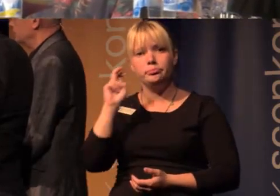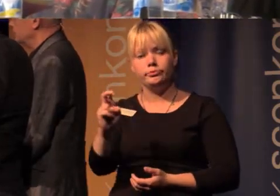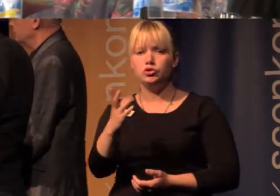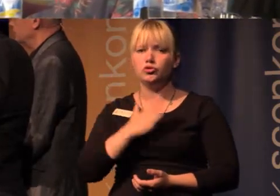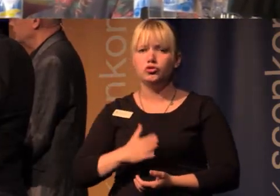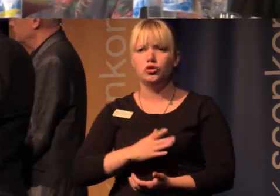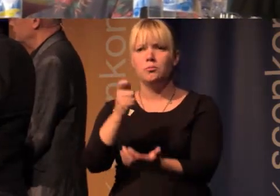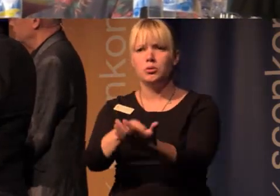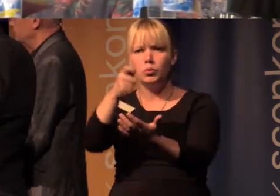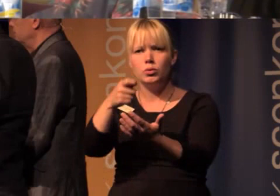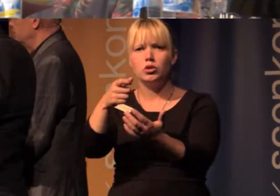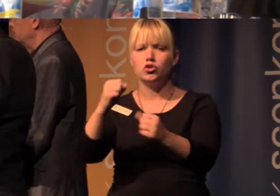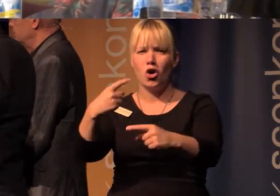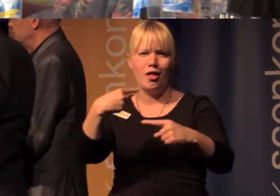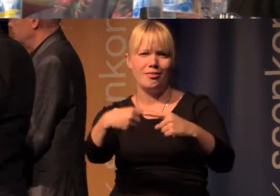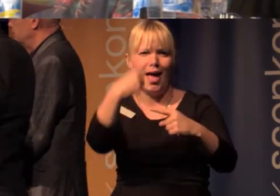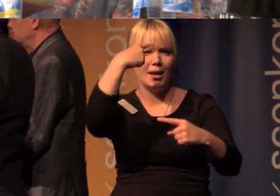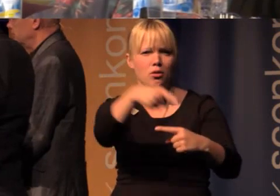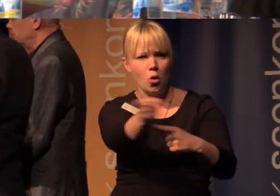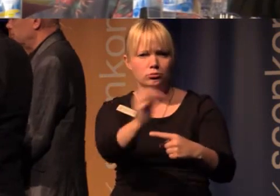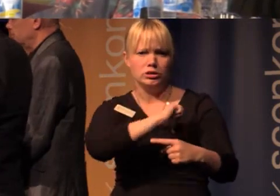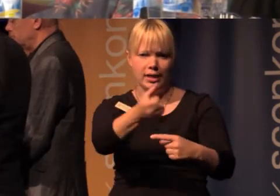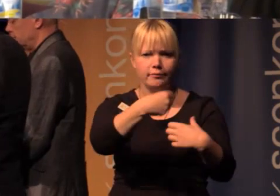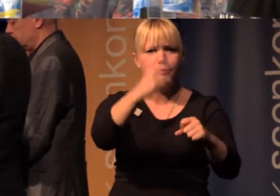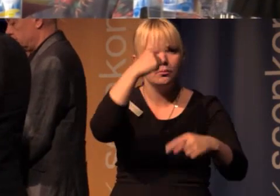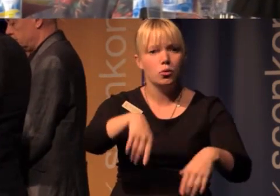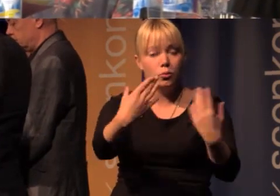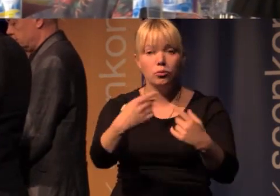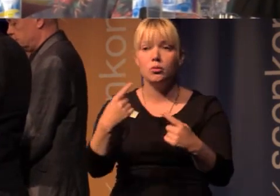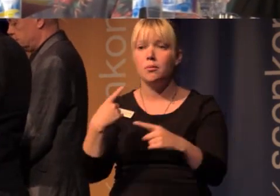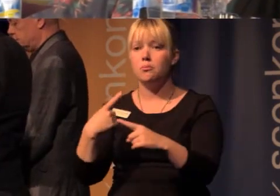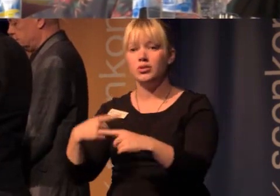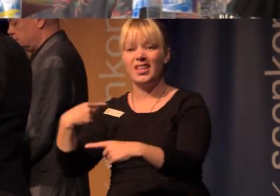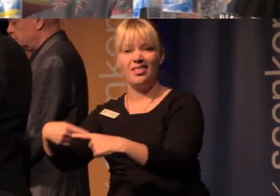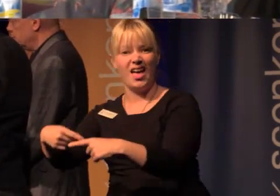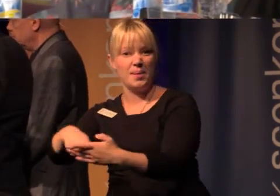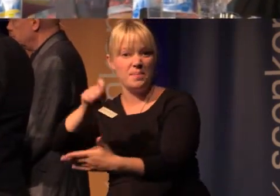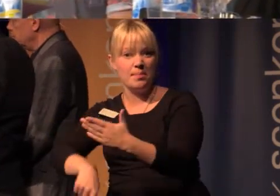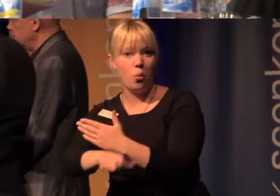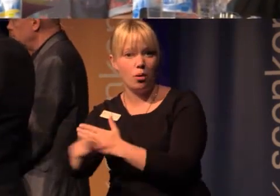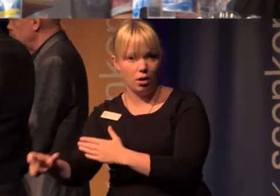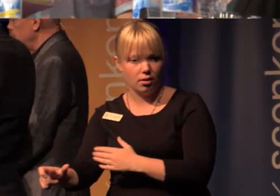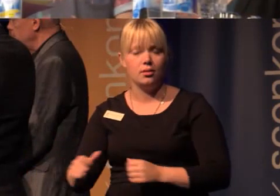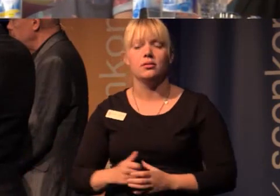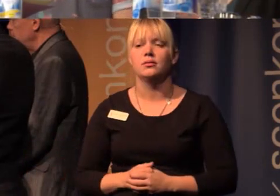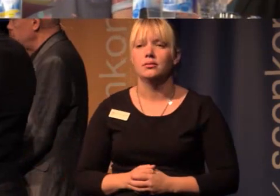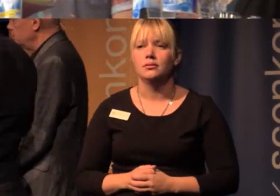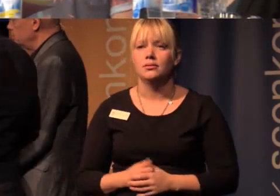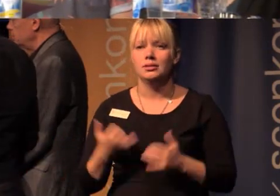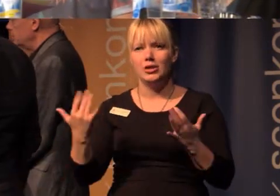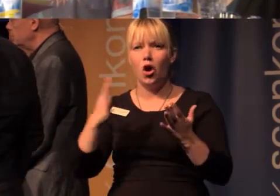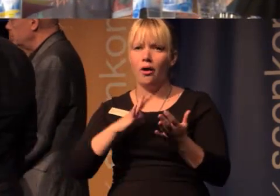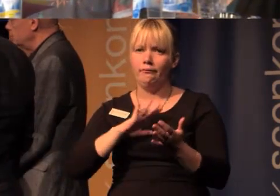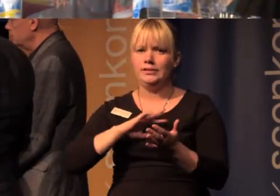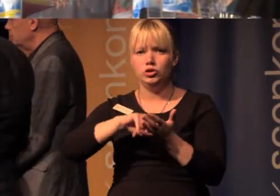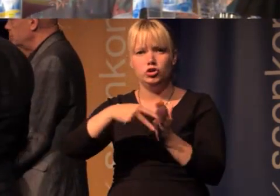besluten ska fattas så nära dels kulturutövarna, men också så nära medborgarna som möjligt. Idag har vi ett system